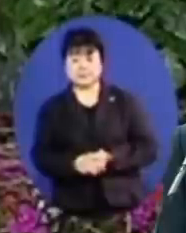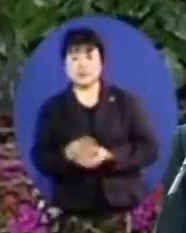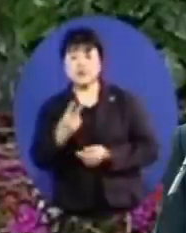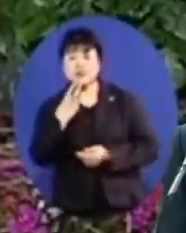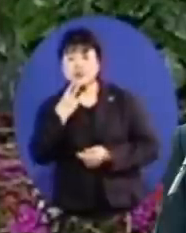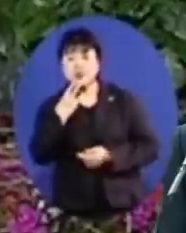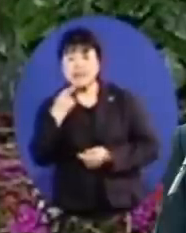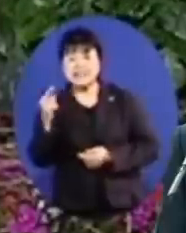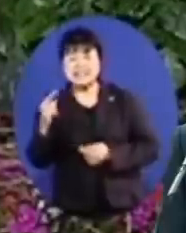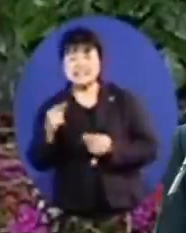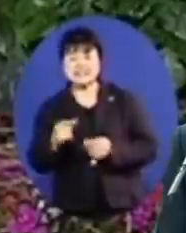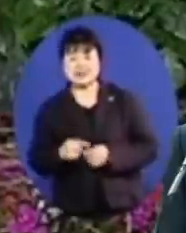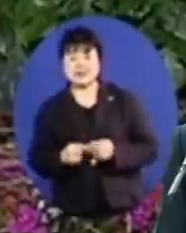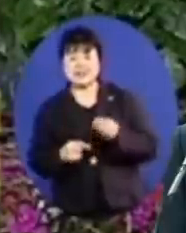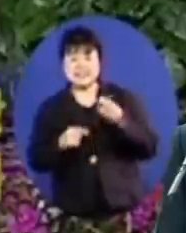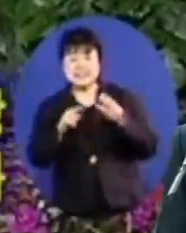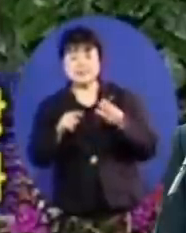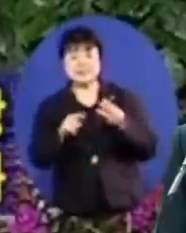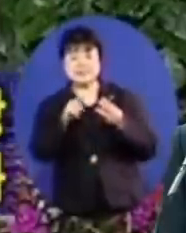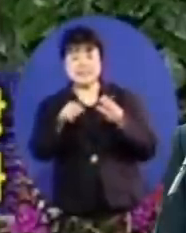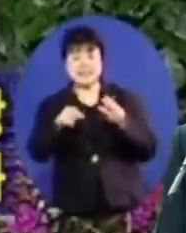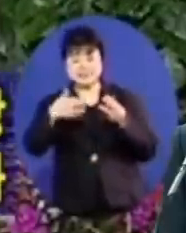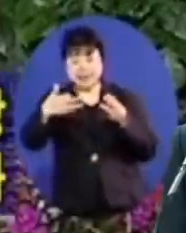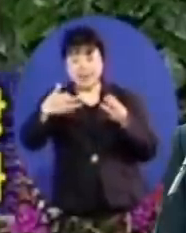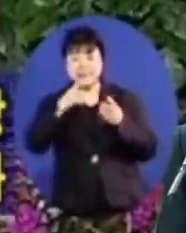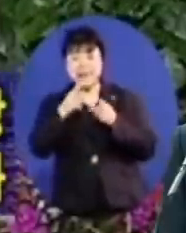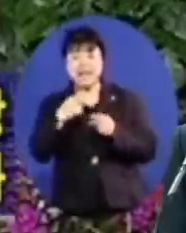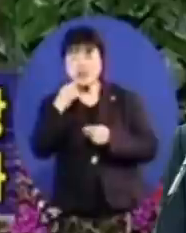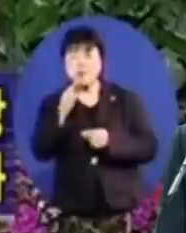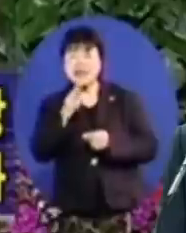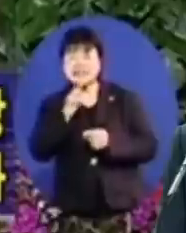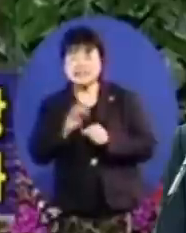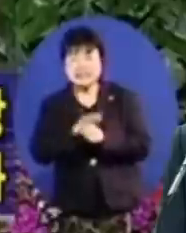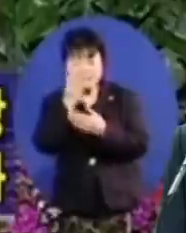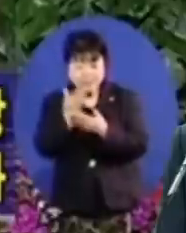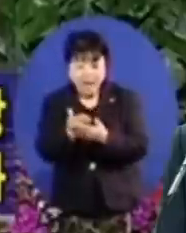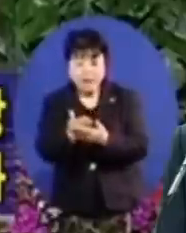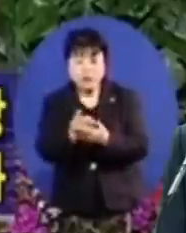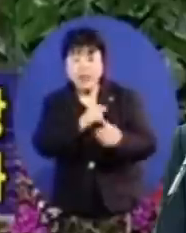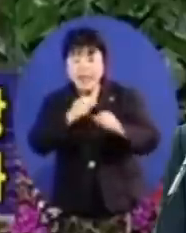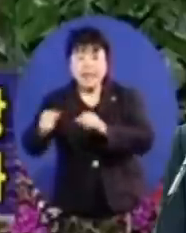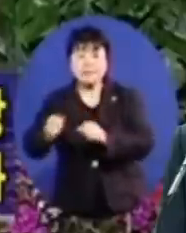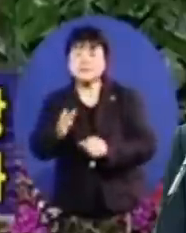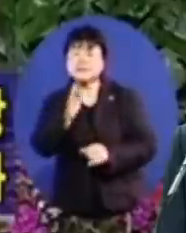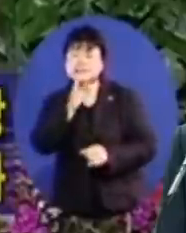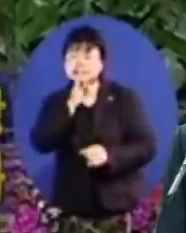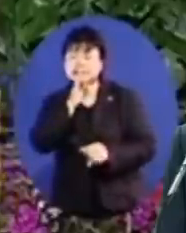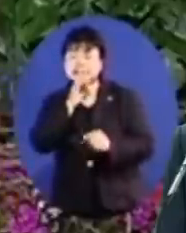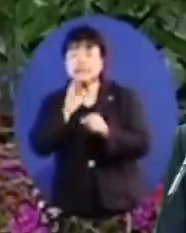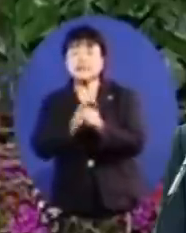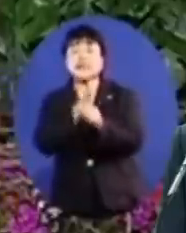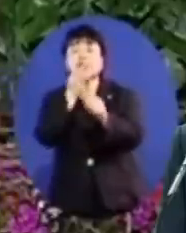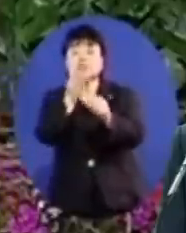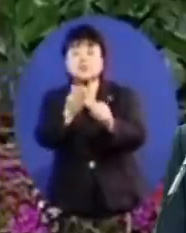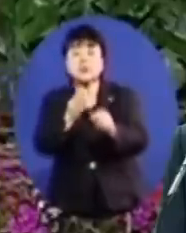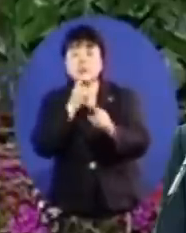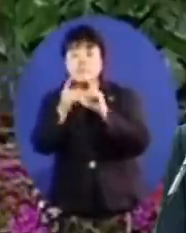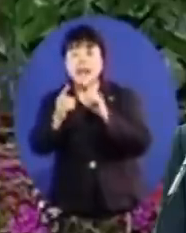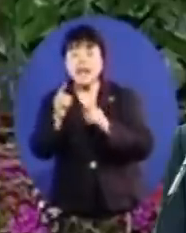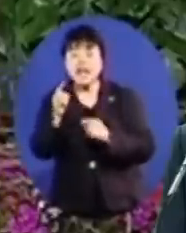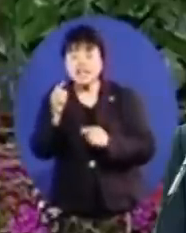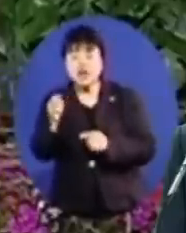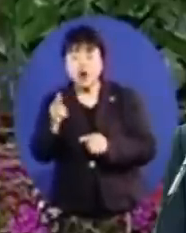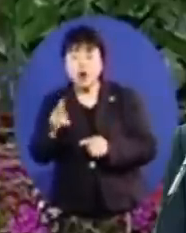요한일서 3장 18절에 자녀들아 우리가 말과 혀로만 사랑하지 말고 행함과 진실함으로 하자. 말과 혀로만